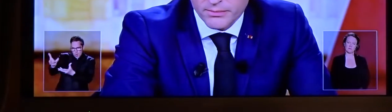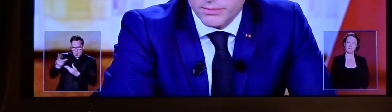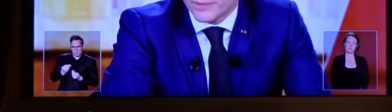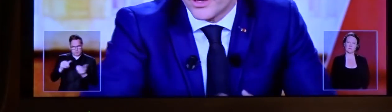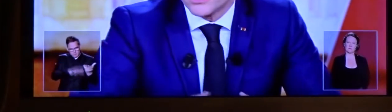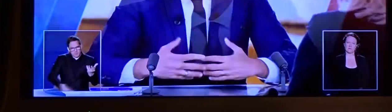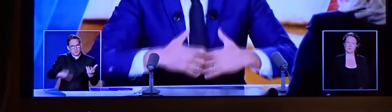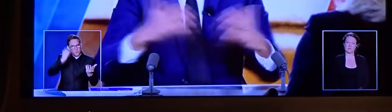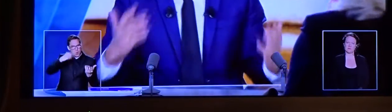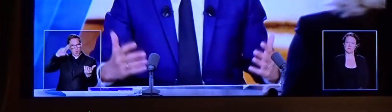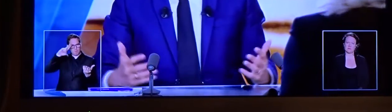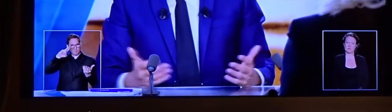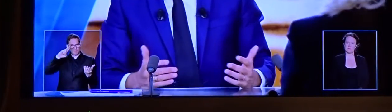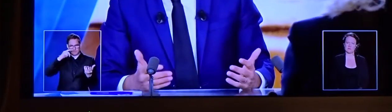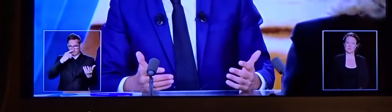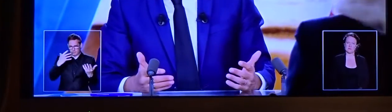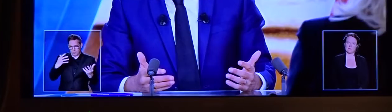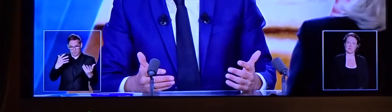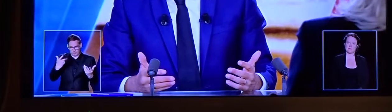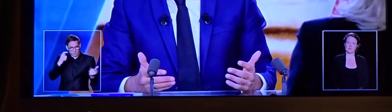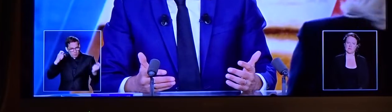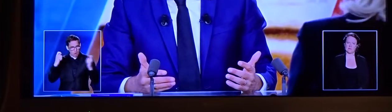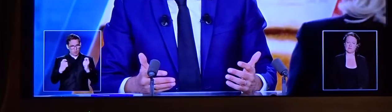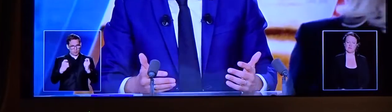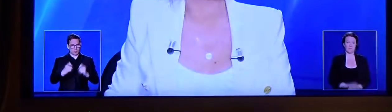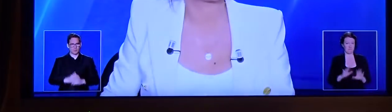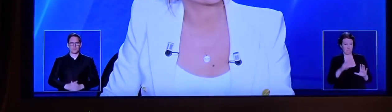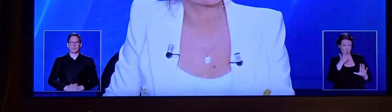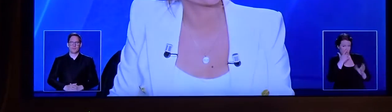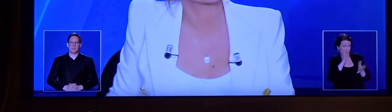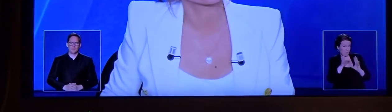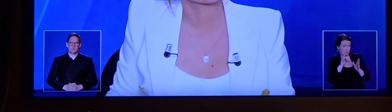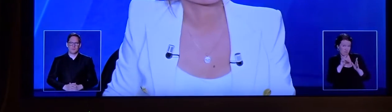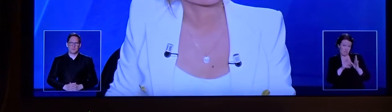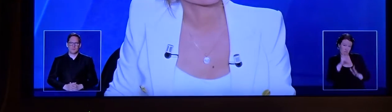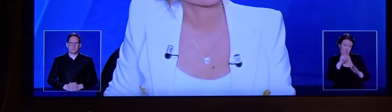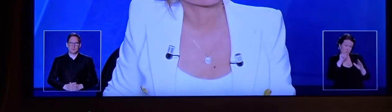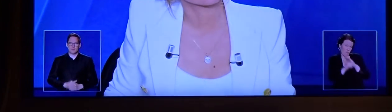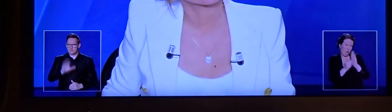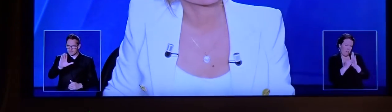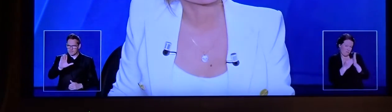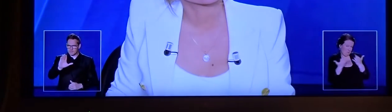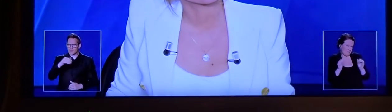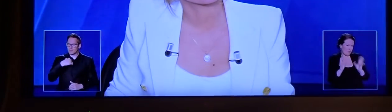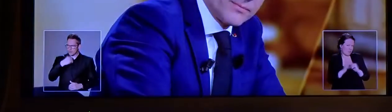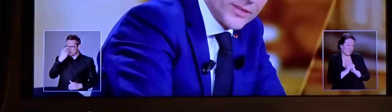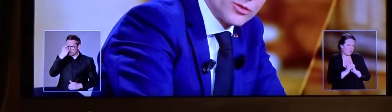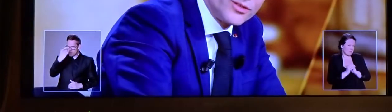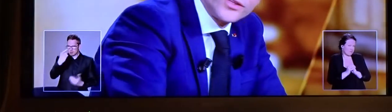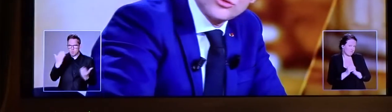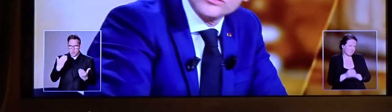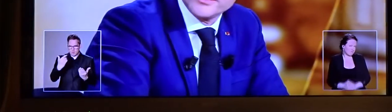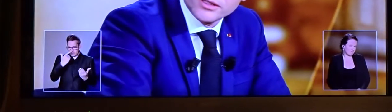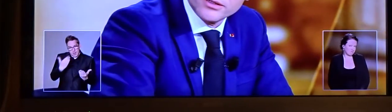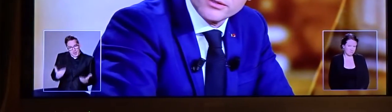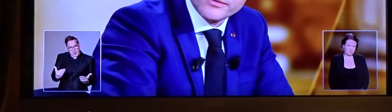Et ça va complètement changer la vie de l'Europe. Faut-il aller plus loin, vous demandez Gilles Boulot? Et donc, je pense qu'il faut aujourd'hui